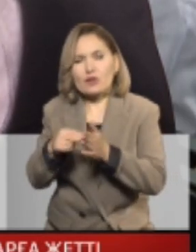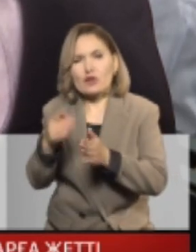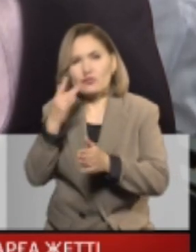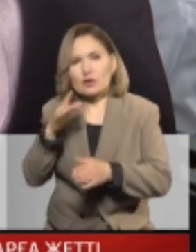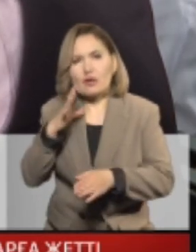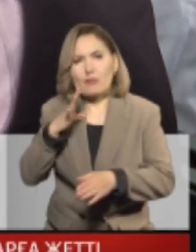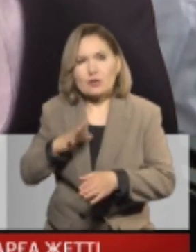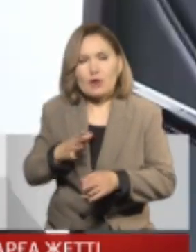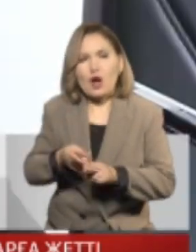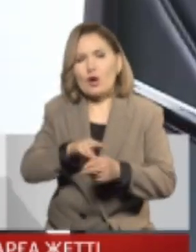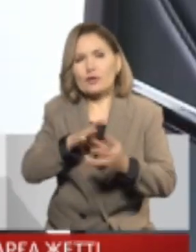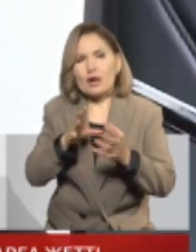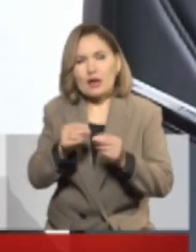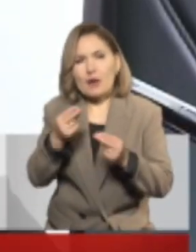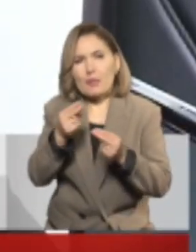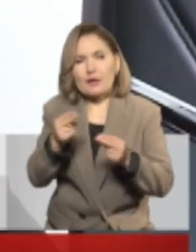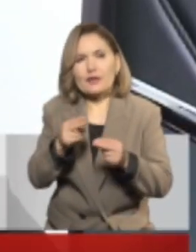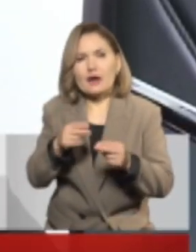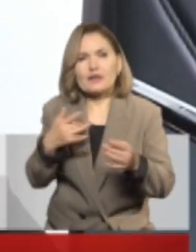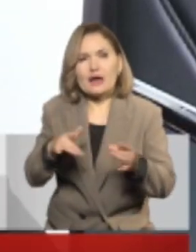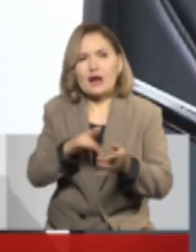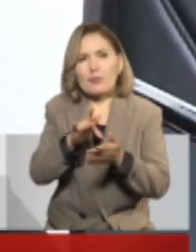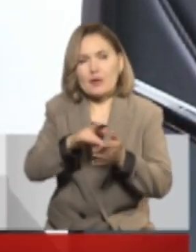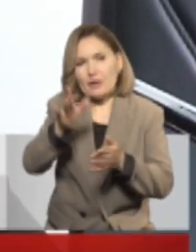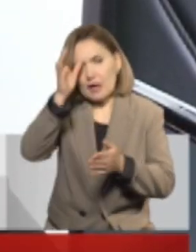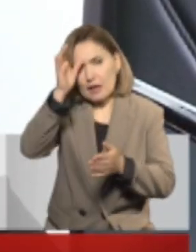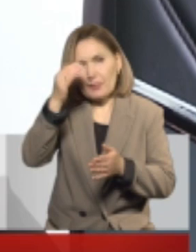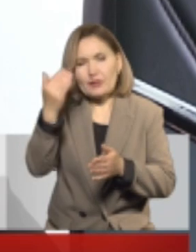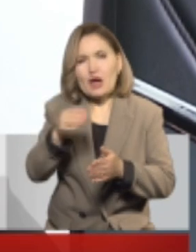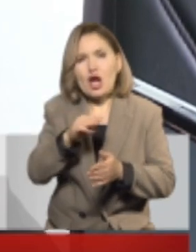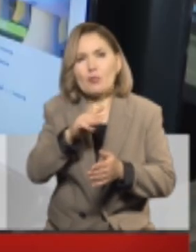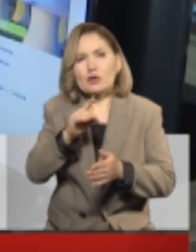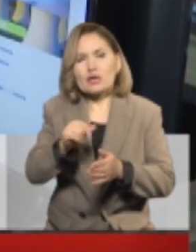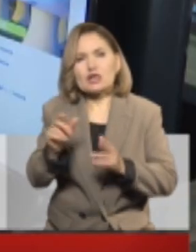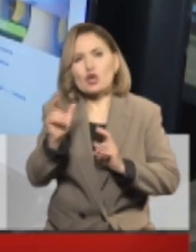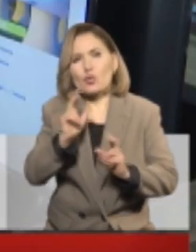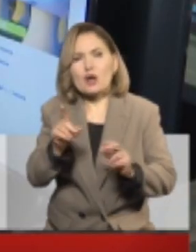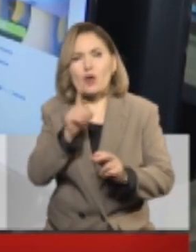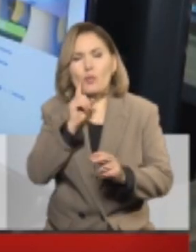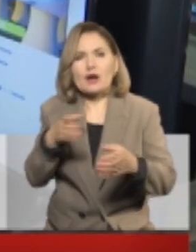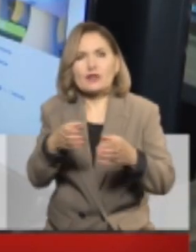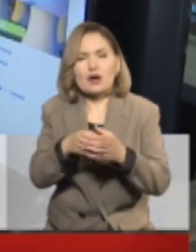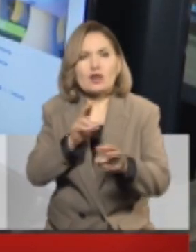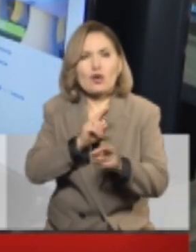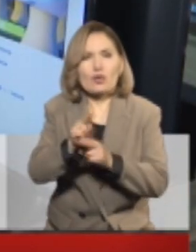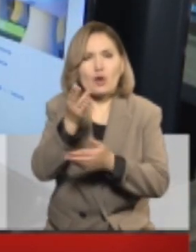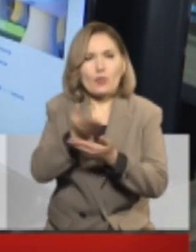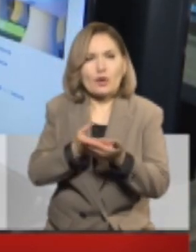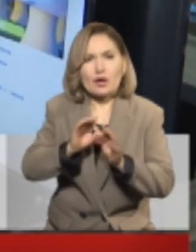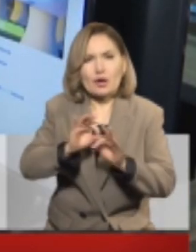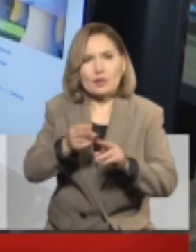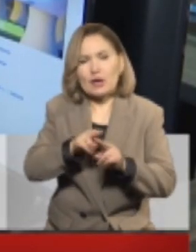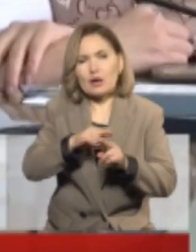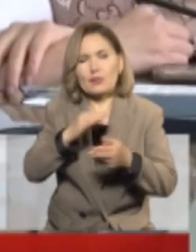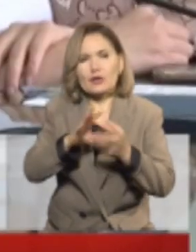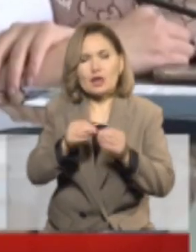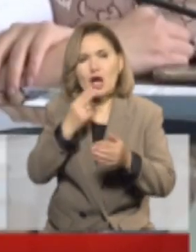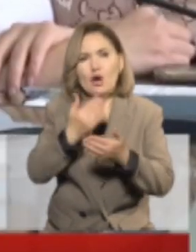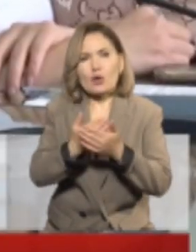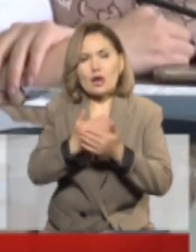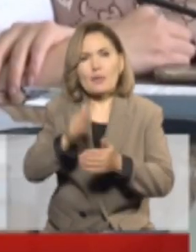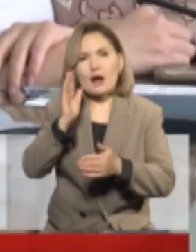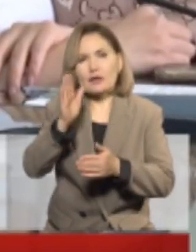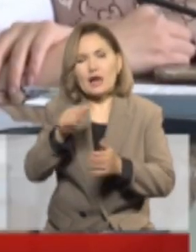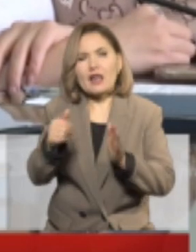алуға мәжбүр. Осы тақырып аясында таразды ғалымдар Шерхан Мұртаза университеті студенттеріне дәріс оқыды. Олардың айтуынша, бұл